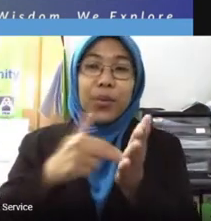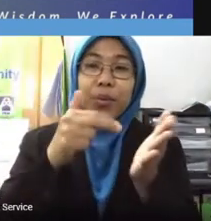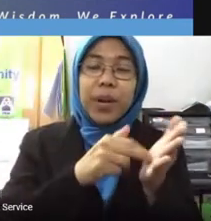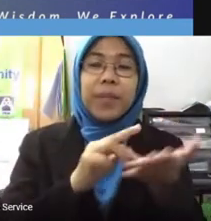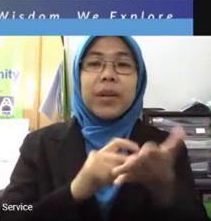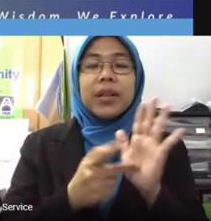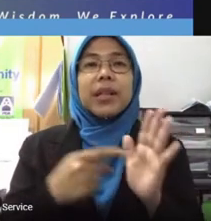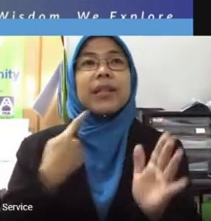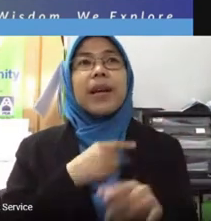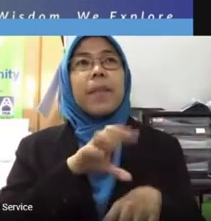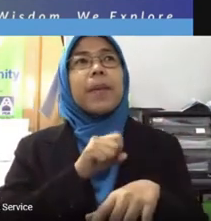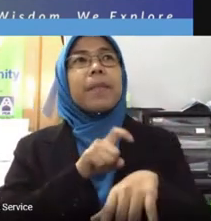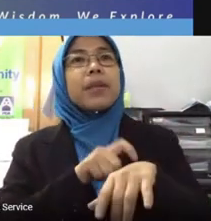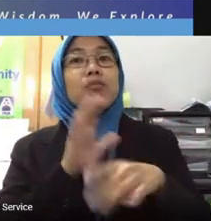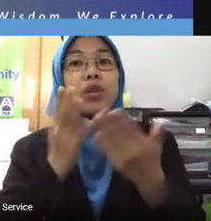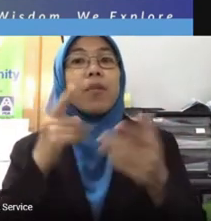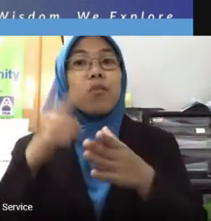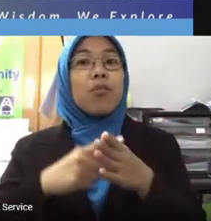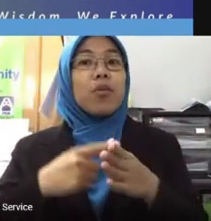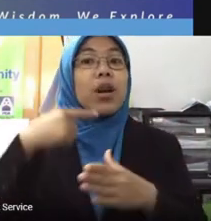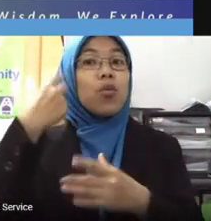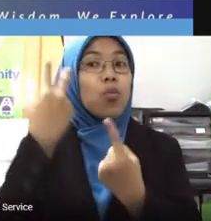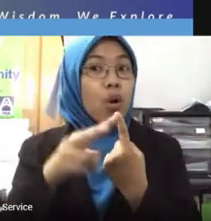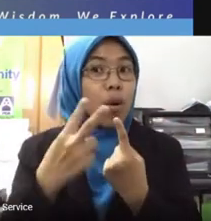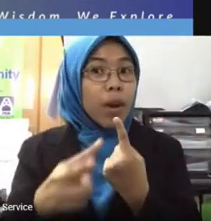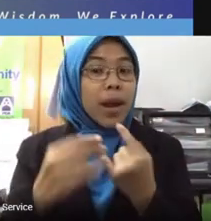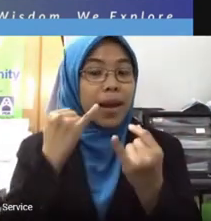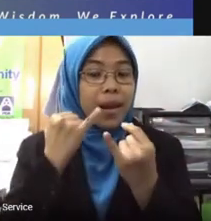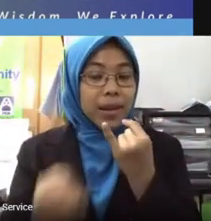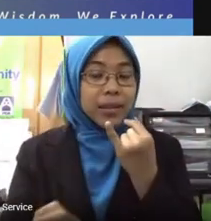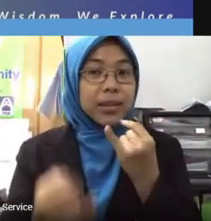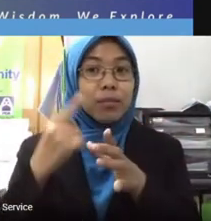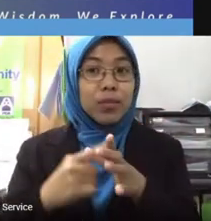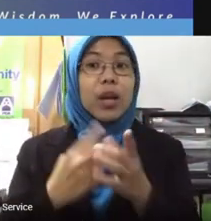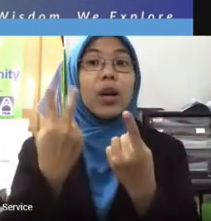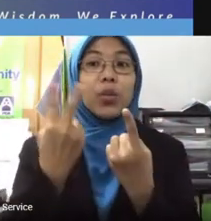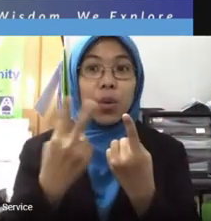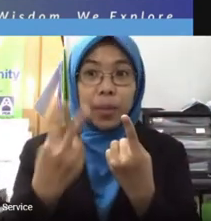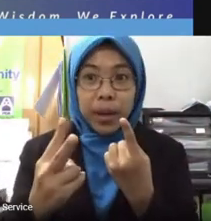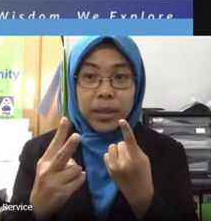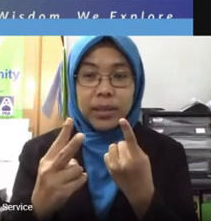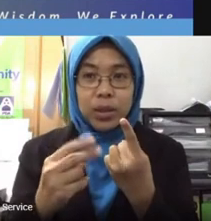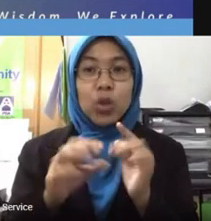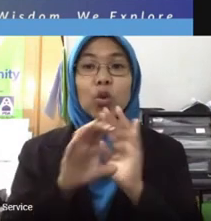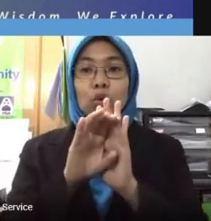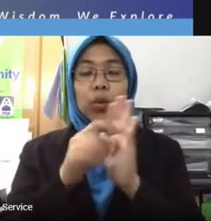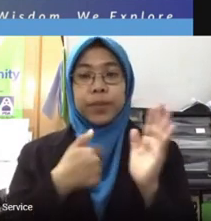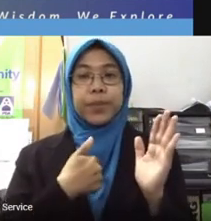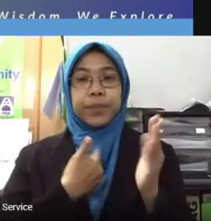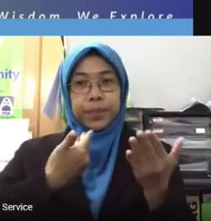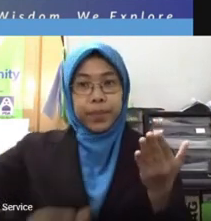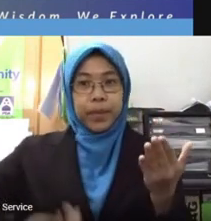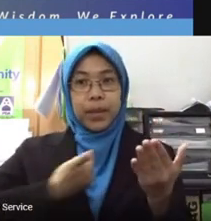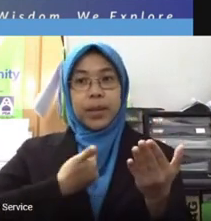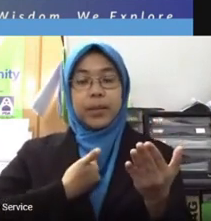contoh, katakanlah bulan depan, bulan 12, ujung bulan 12, saya bagi contoh saya lah. Saya